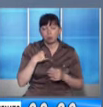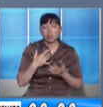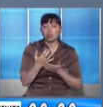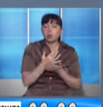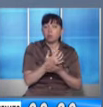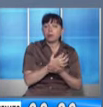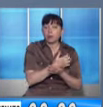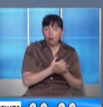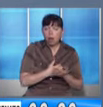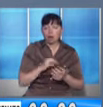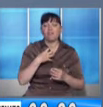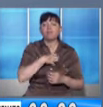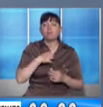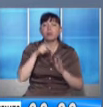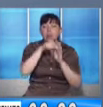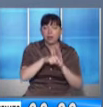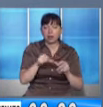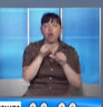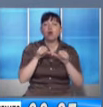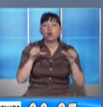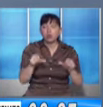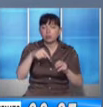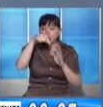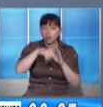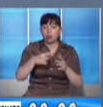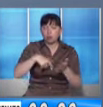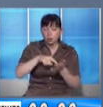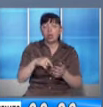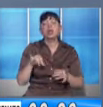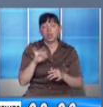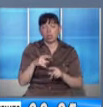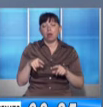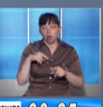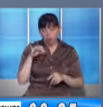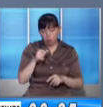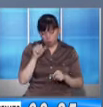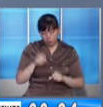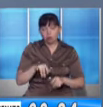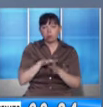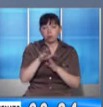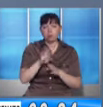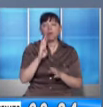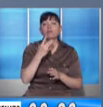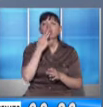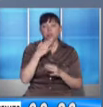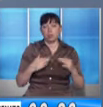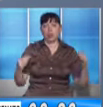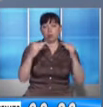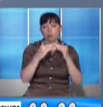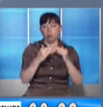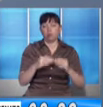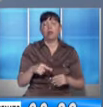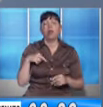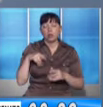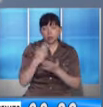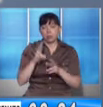acumulată în primării, în consilii locale, o vom implementa și la nivel național. Ei merg pe premisa statul